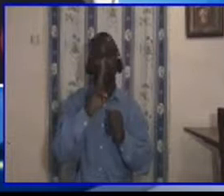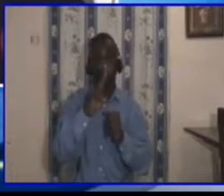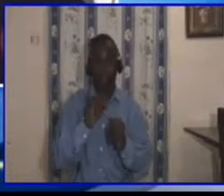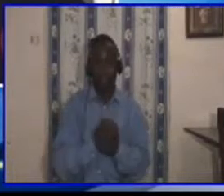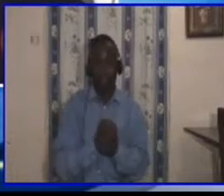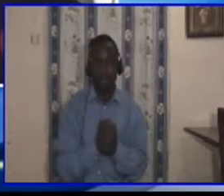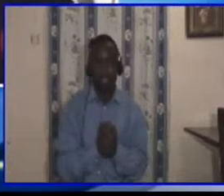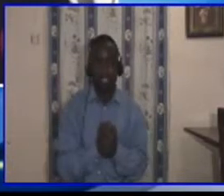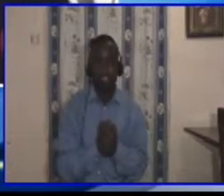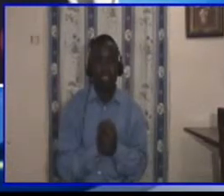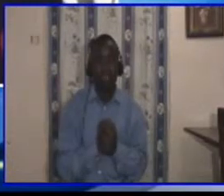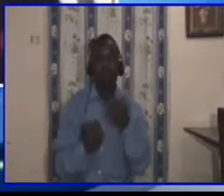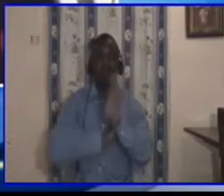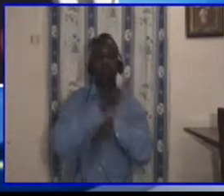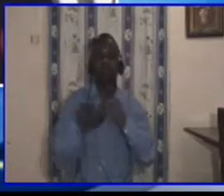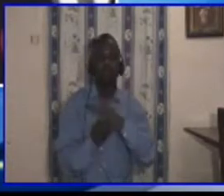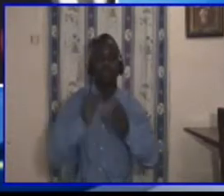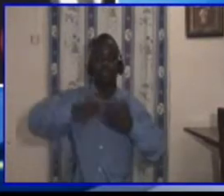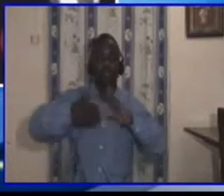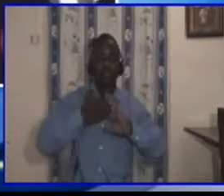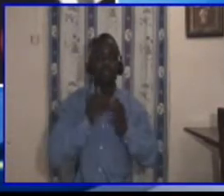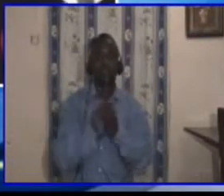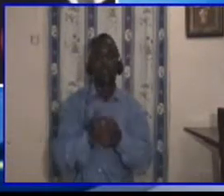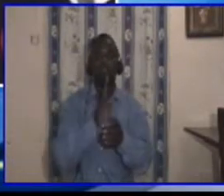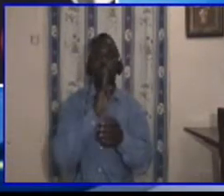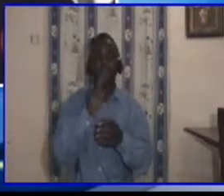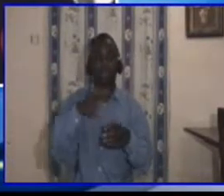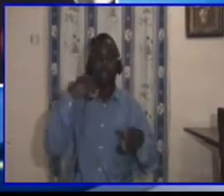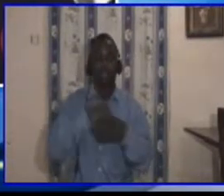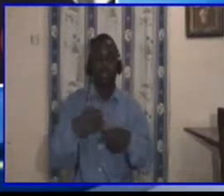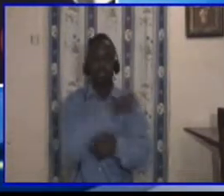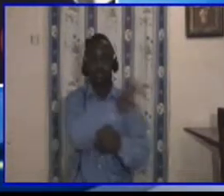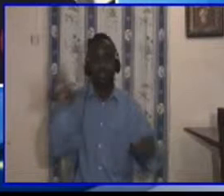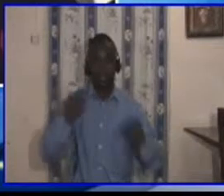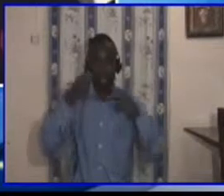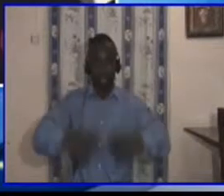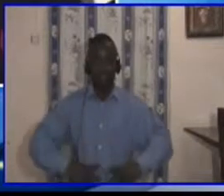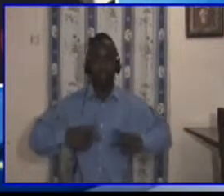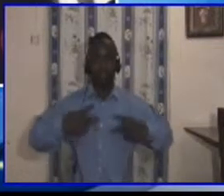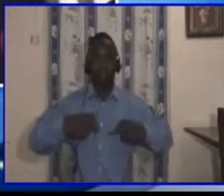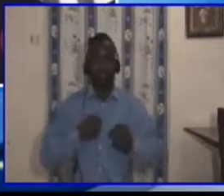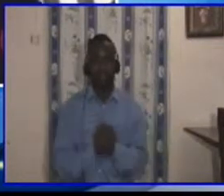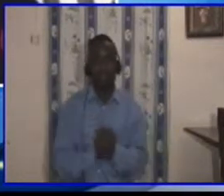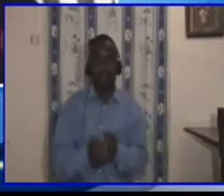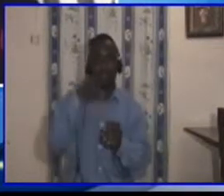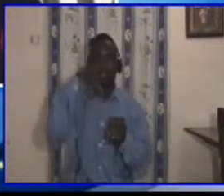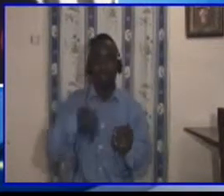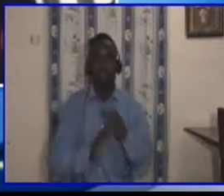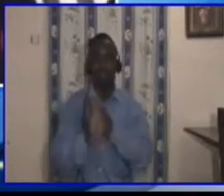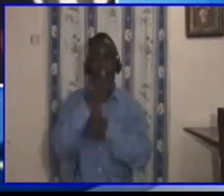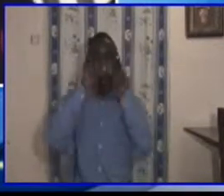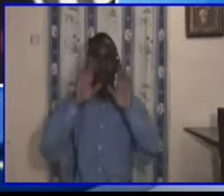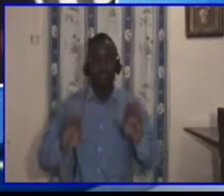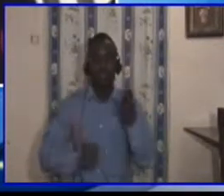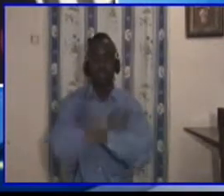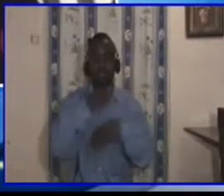vi guiderà in tutta la verità che possa diventare una